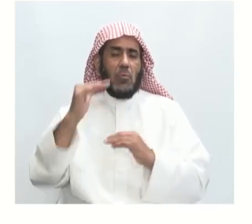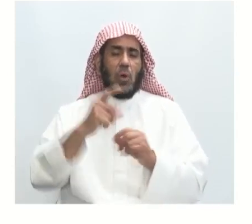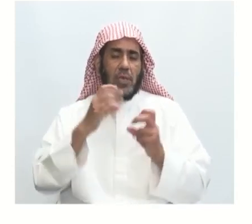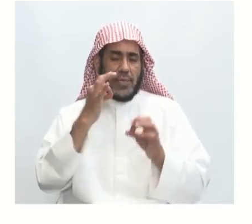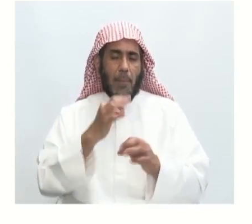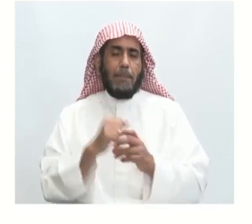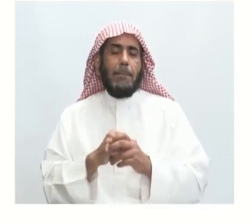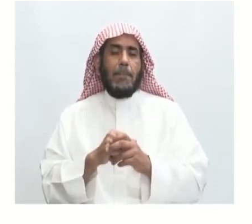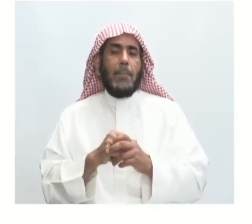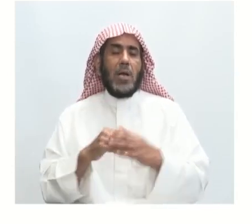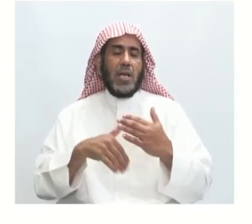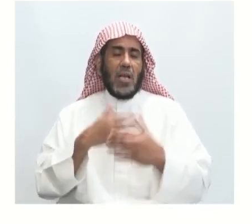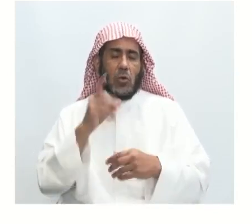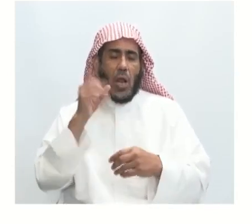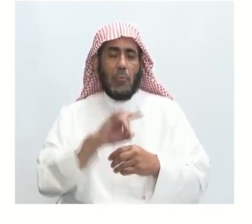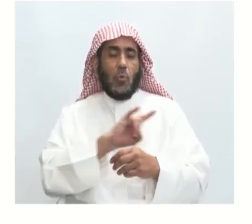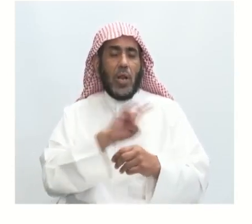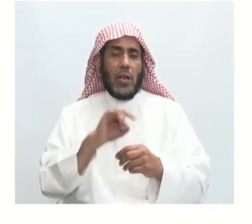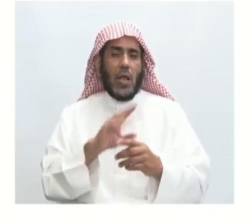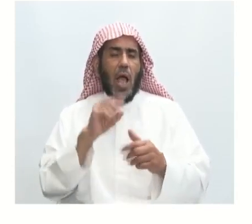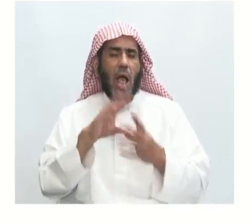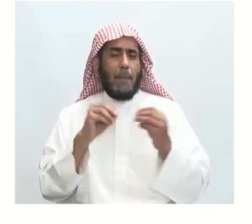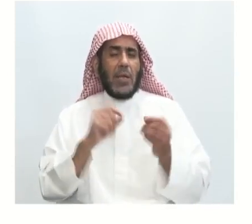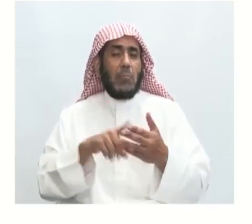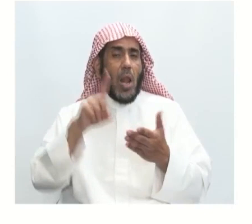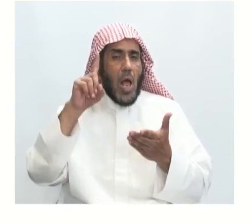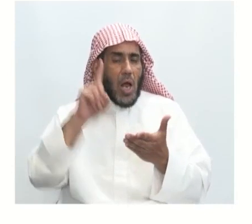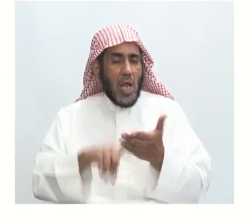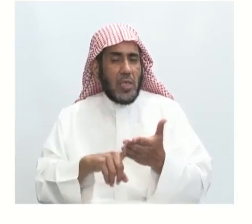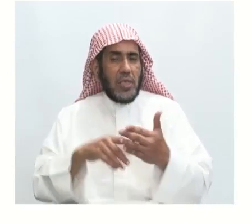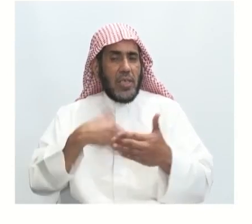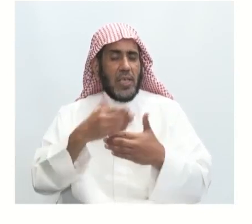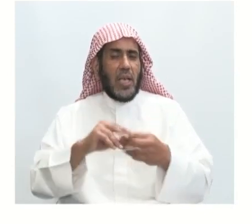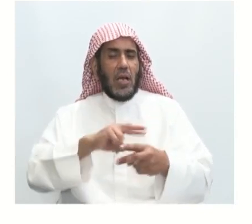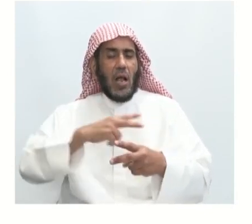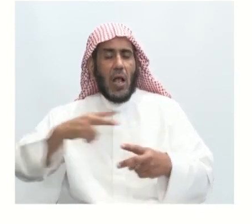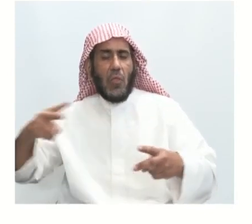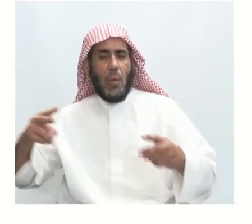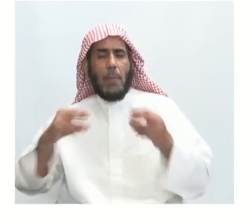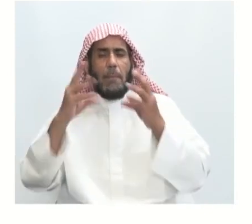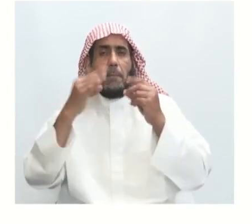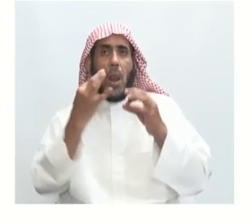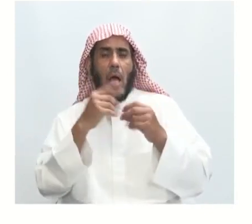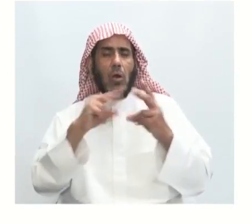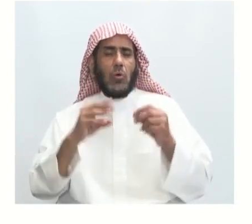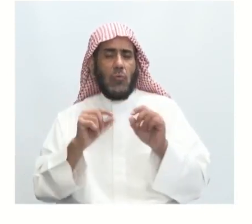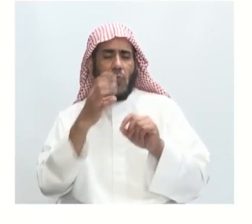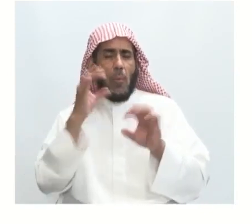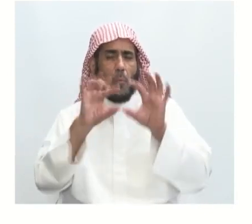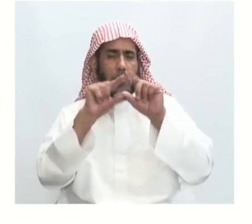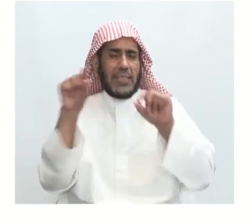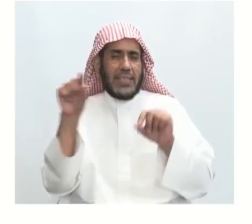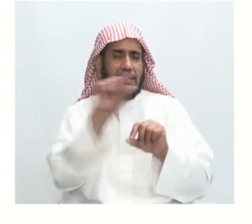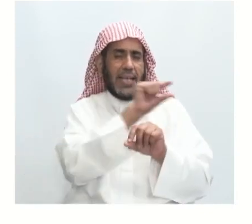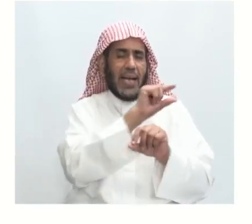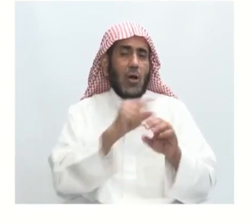والالزام يخرج امر والنهي عن معنيهما الحقيقيين لاغراض البلاغيه مختلفه تفهم من السياق وتدل